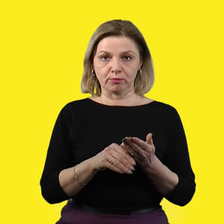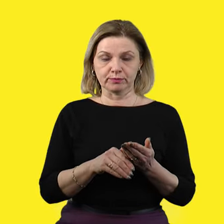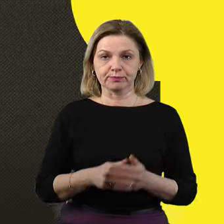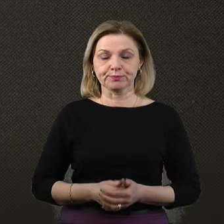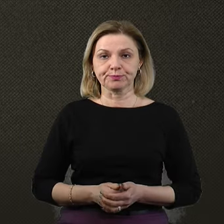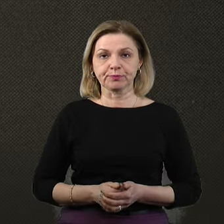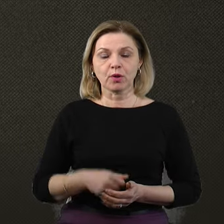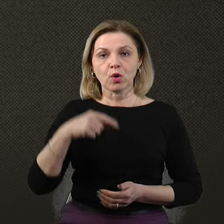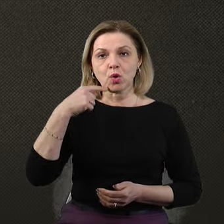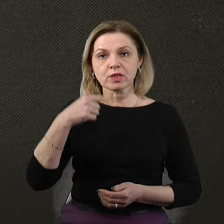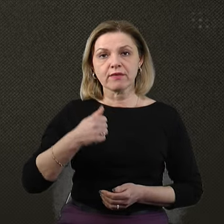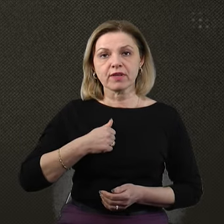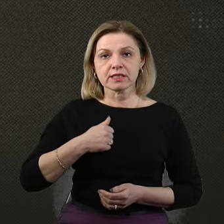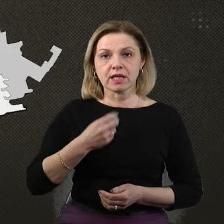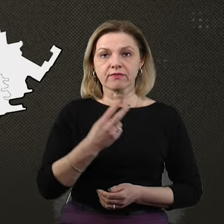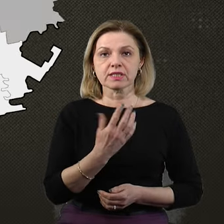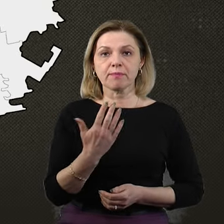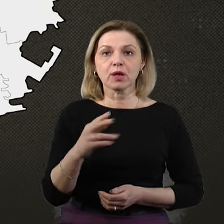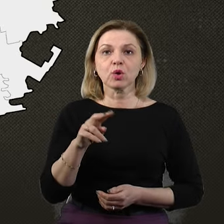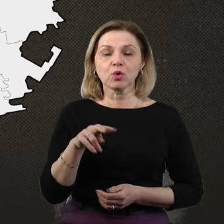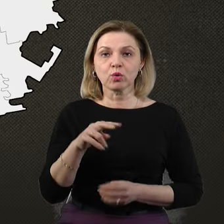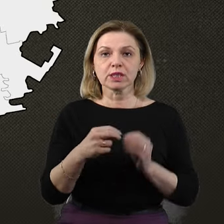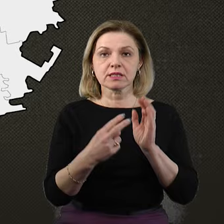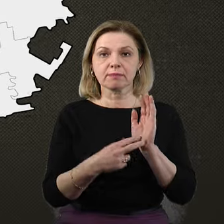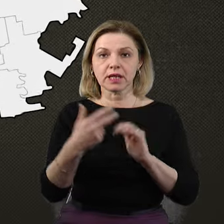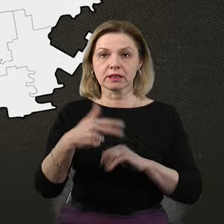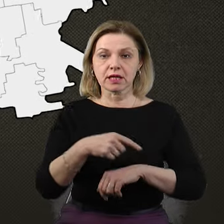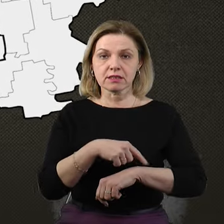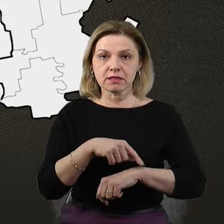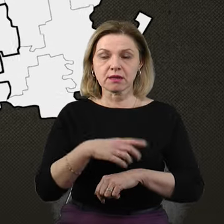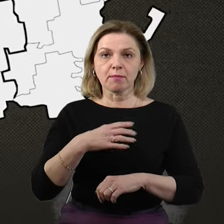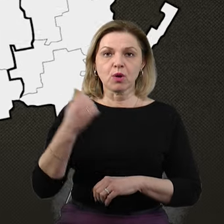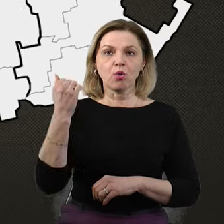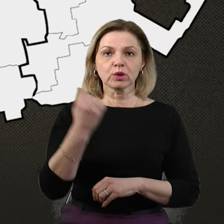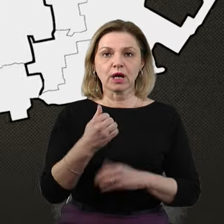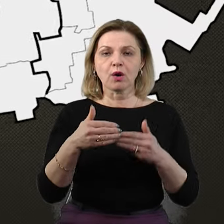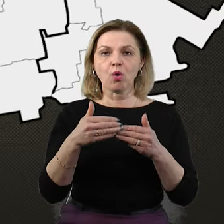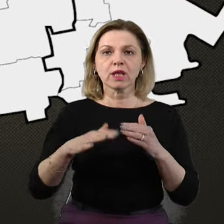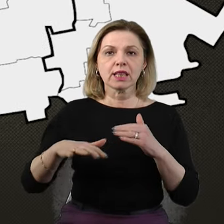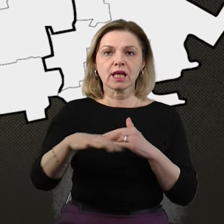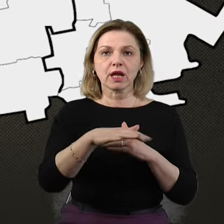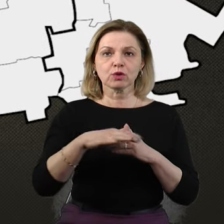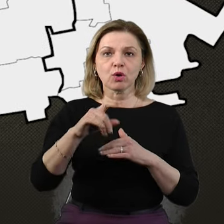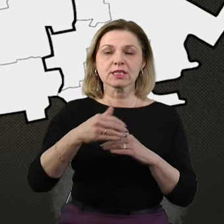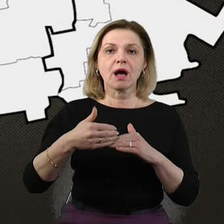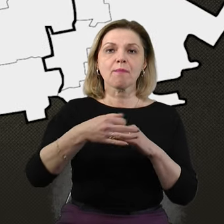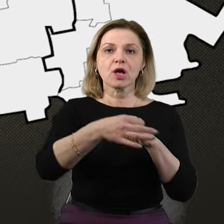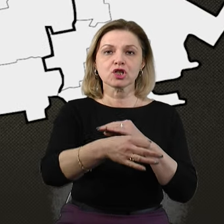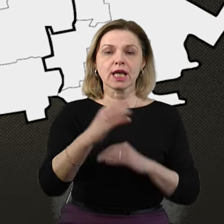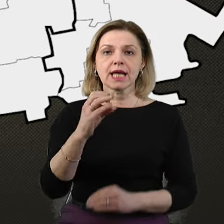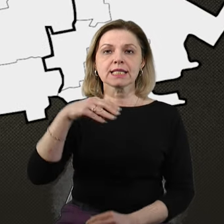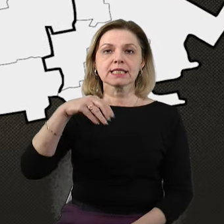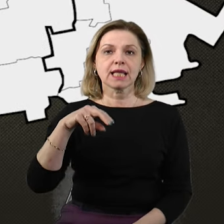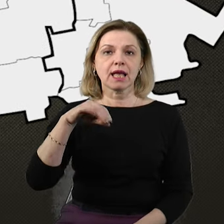справу російські війська 25 лютого о 17:30 завдали ракетного удару по відкритій території за межами населеного пункту